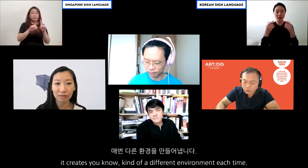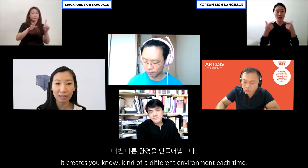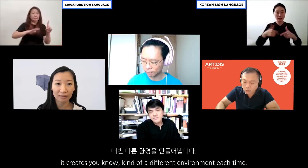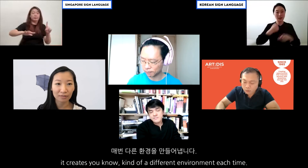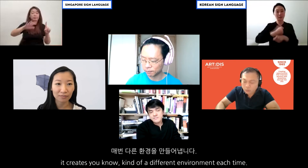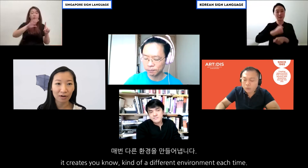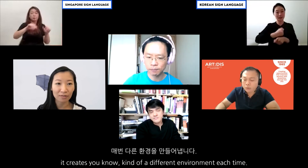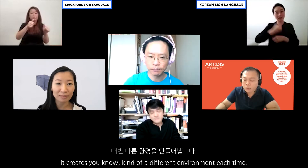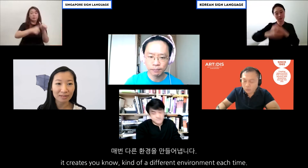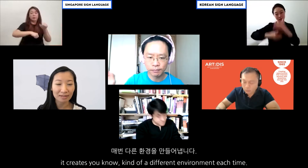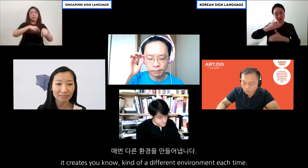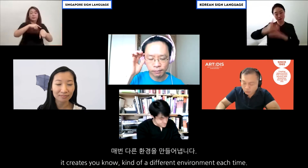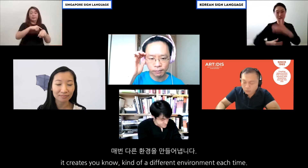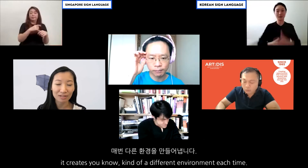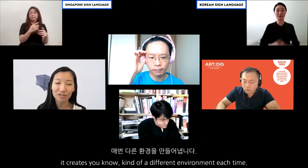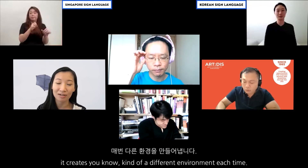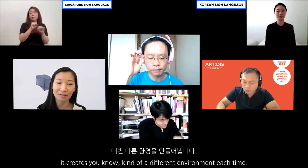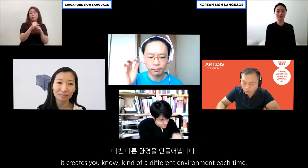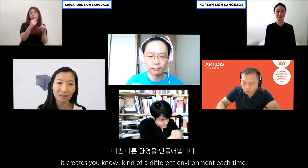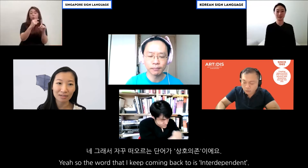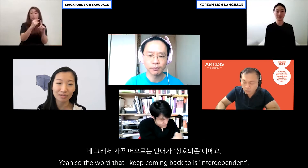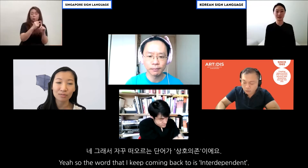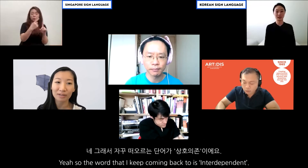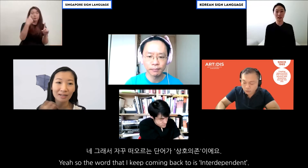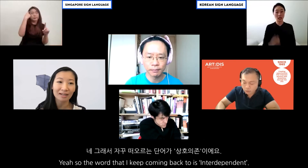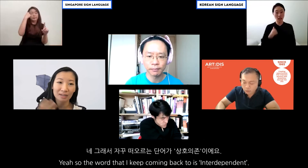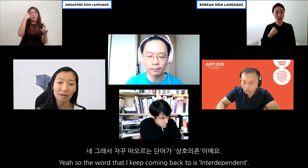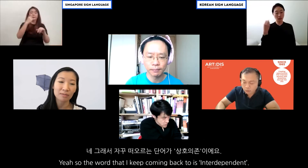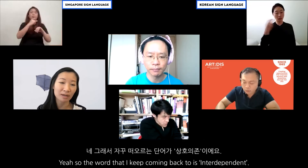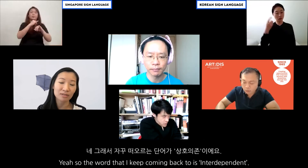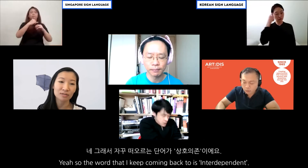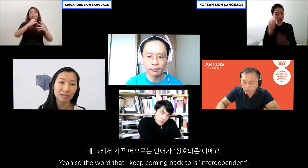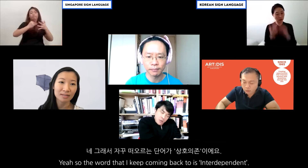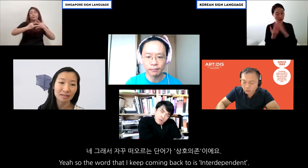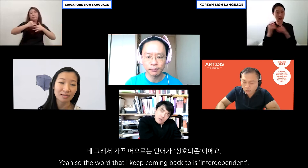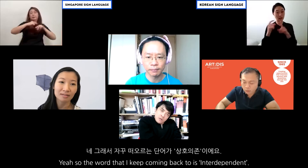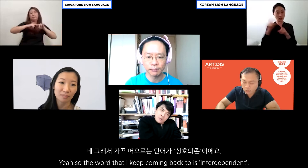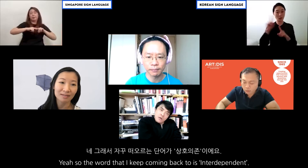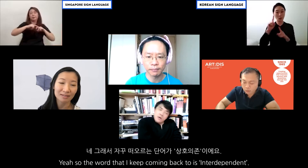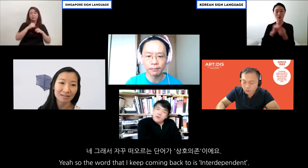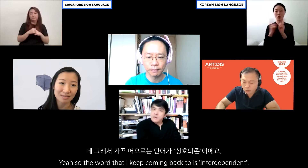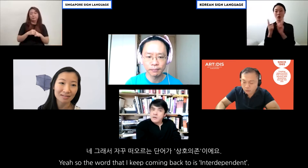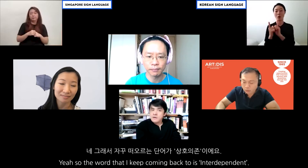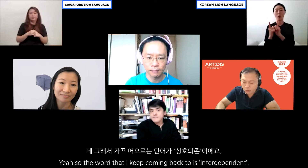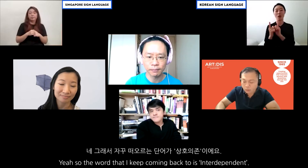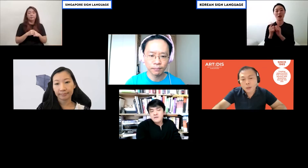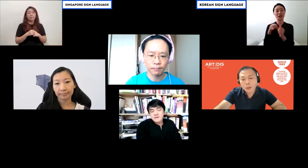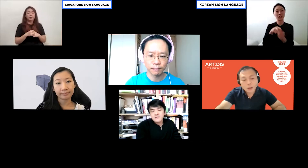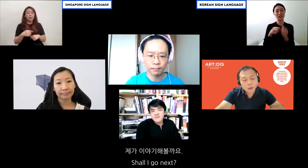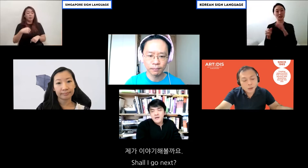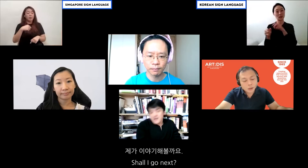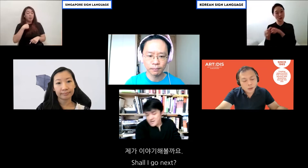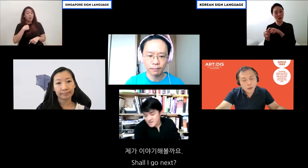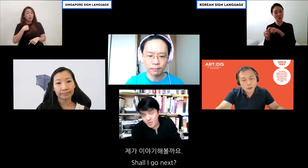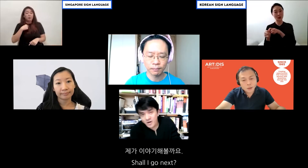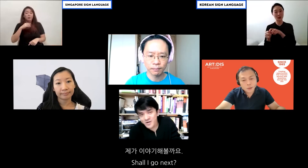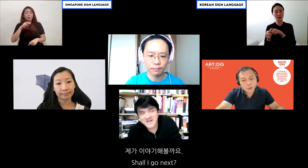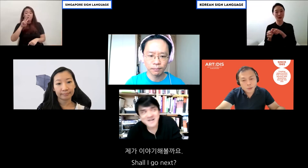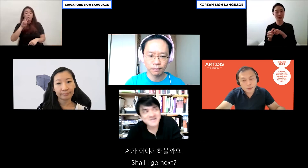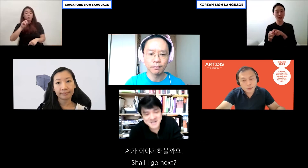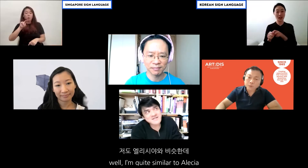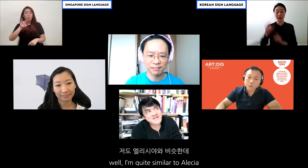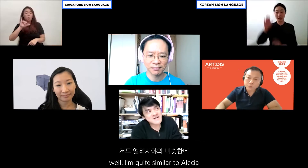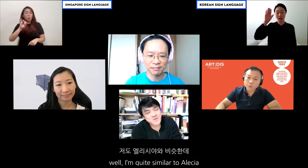you know, different kind of environments each time. Yeah. So the word that I keep coming back to is interdependence. 제가